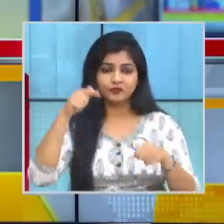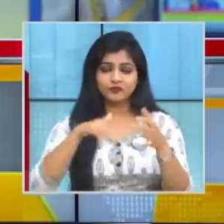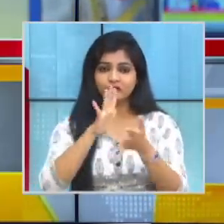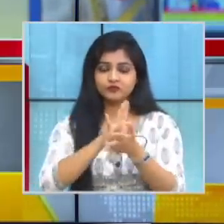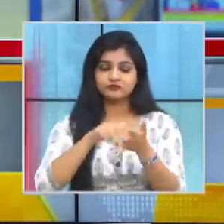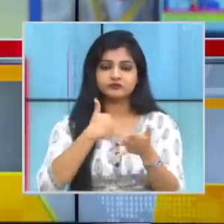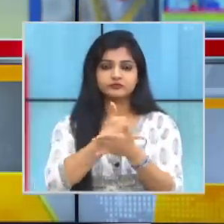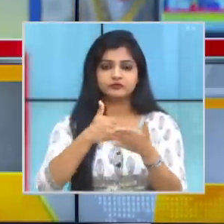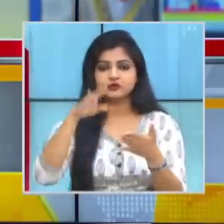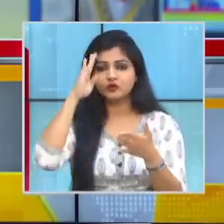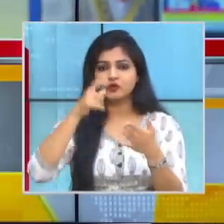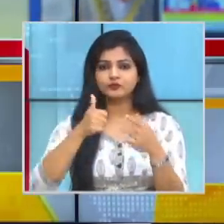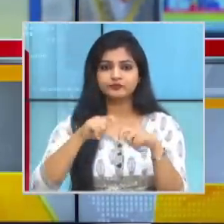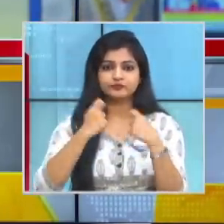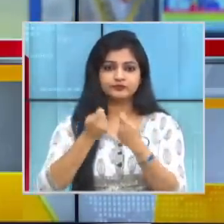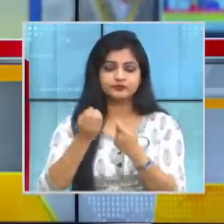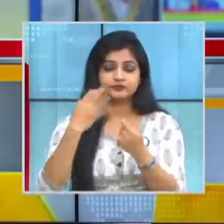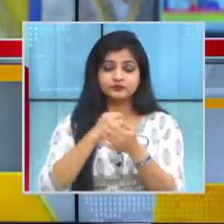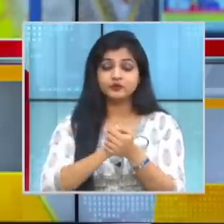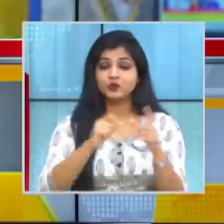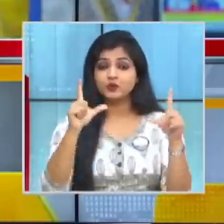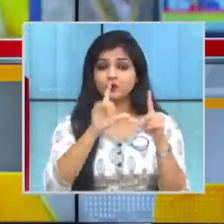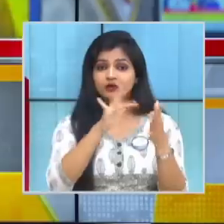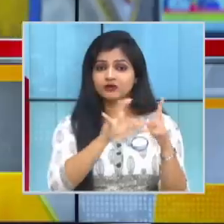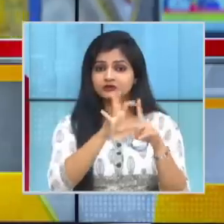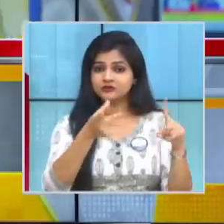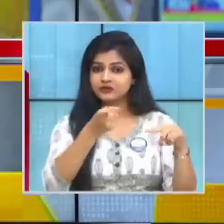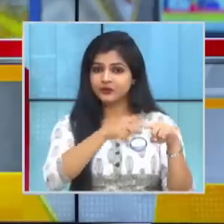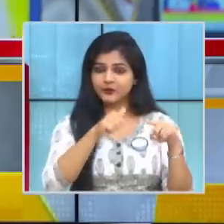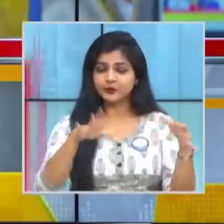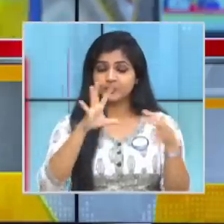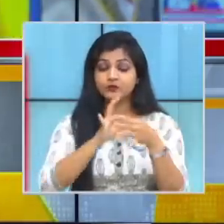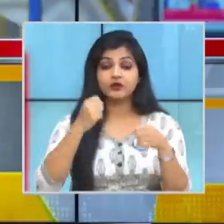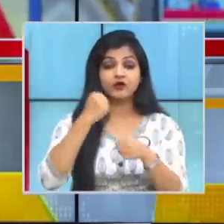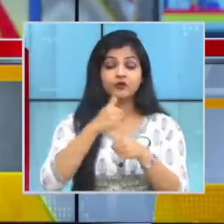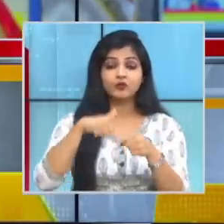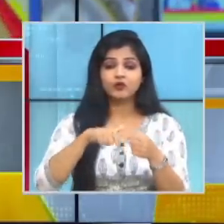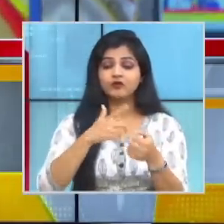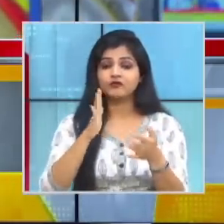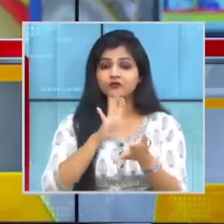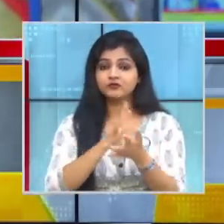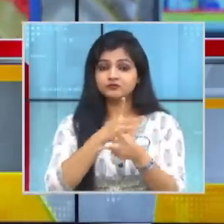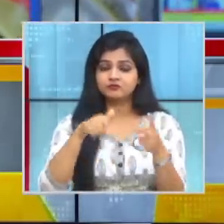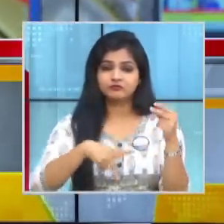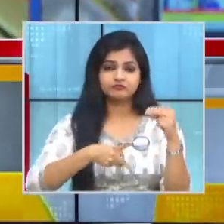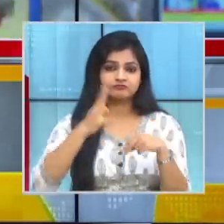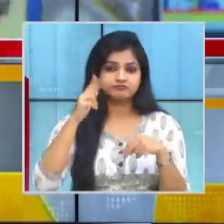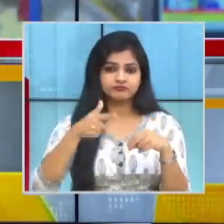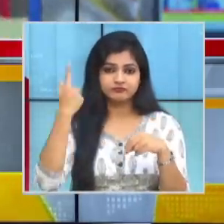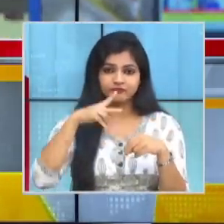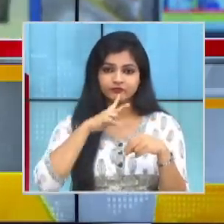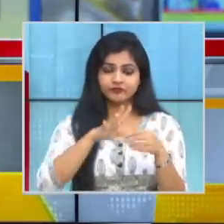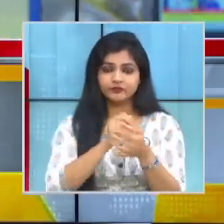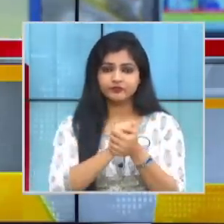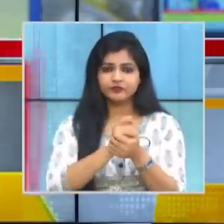തീരുമാനം. വയനാട് ദുരന്തത്തിന്റെ പശ്ചാത്തലത്തിൽ സർക്കാർ ആഘോഷങ്ങൾ വെട്ടിച്ചുരുക്കിയിരുന്നു. സൂരജ് സജി ചേരുന്നുണ്ട് വിവരങ്ങളുമായി തൃശൂരിൽ നിന്ന്. സൂരജ്, ഇതൊരു